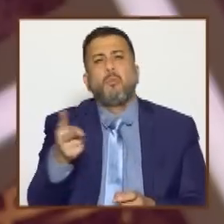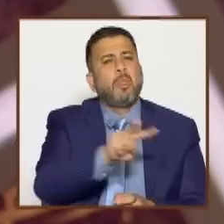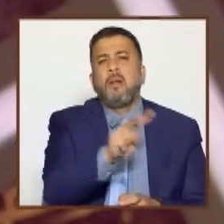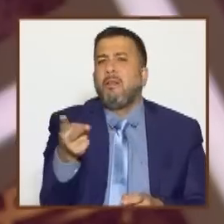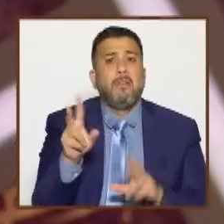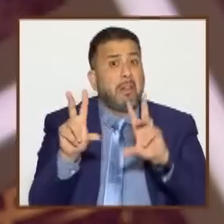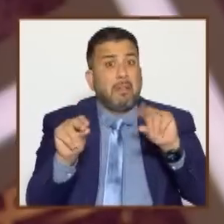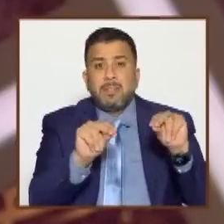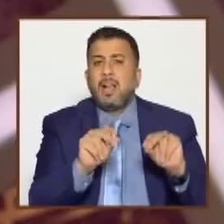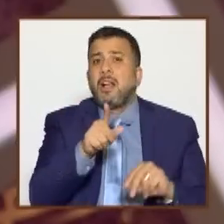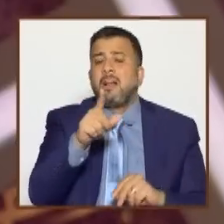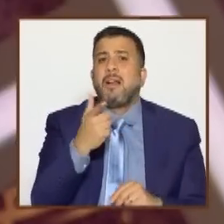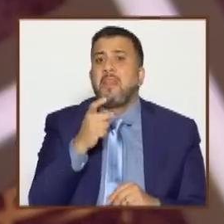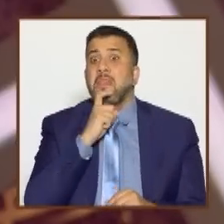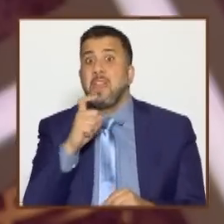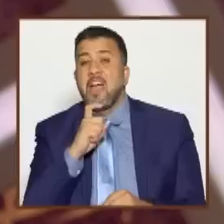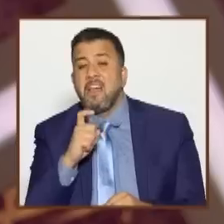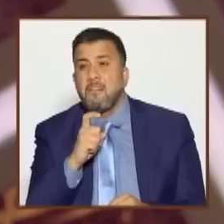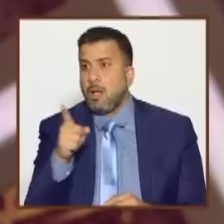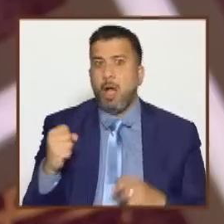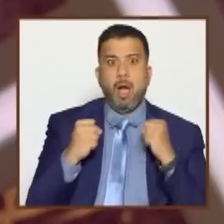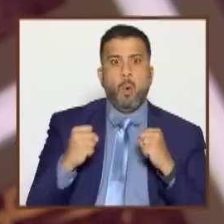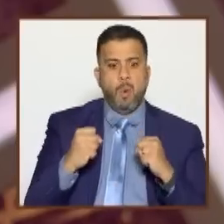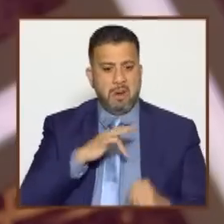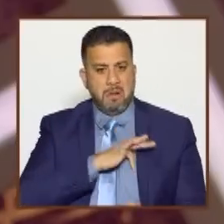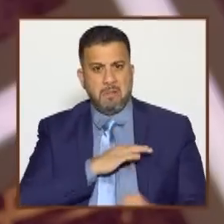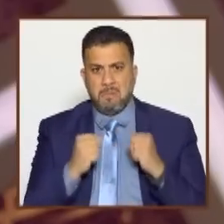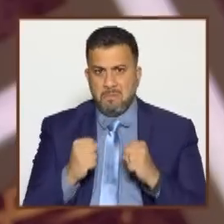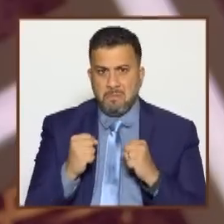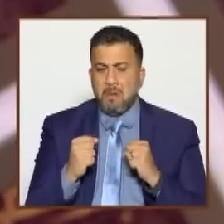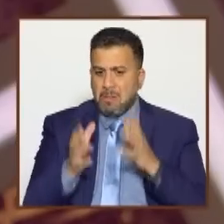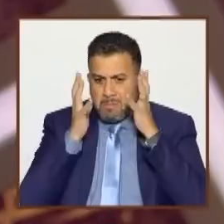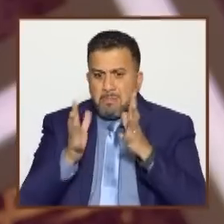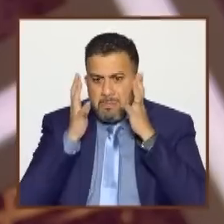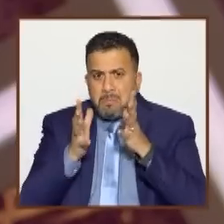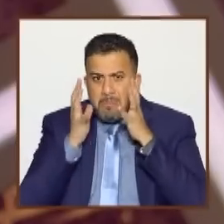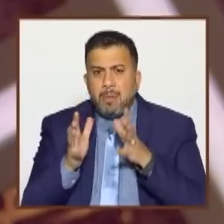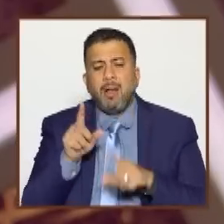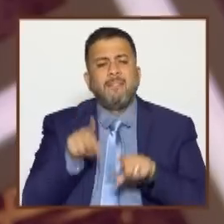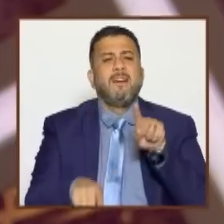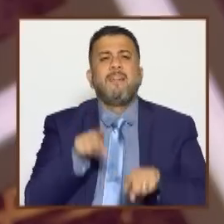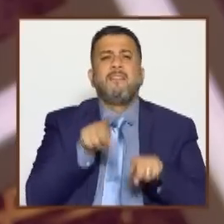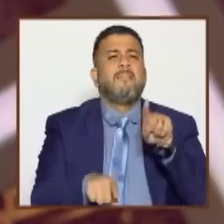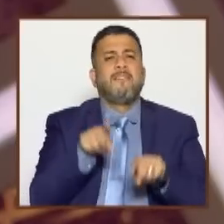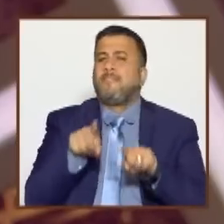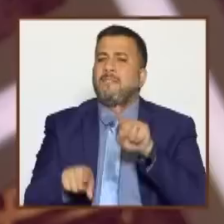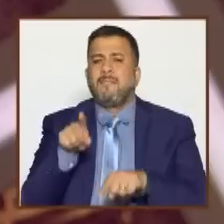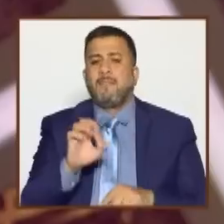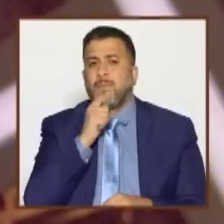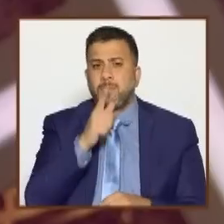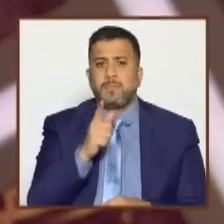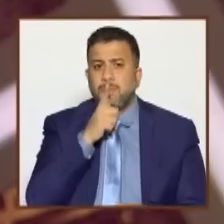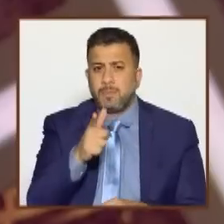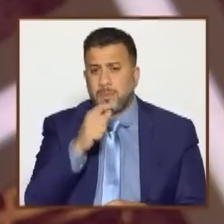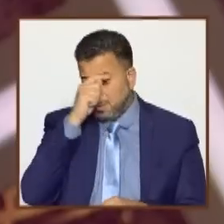وهي ما يتعلق أحيانا بقضية الانفراد والخلوة والعزلة لا تصلح لبعض الناس. بعض الناس إذا انفرد